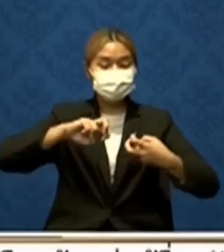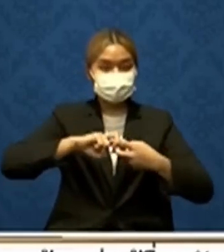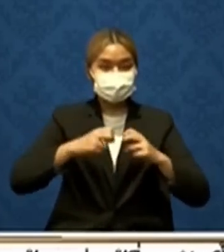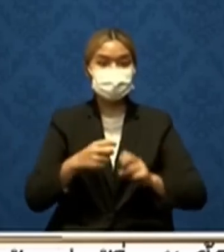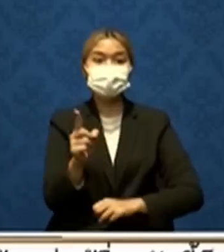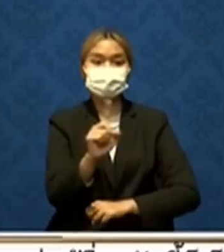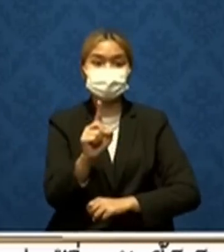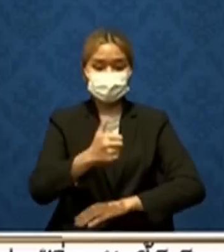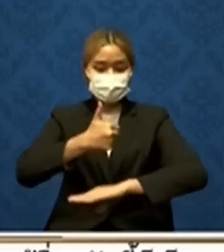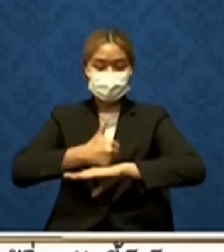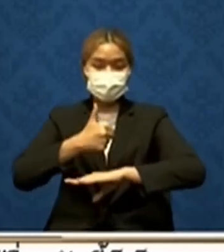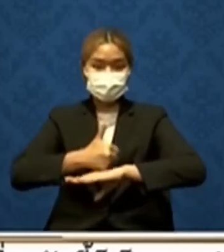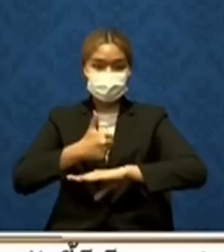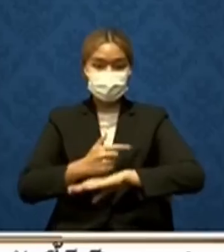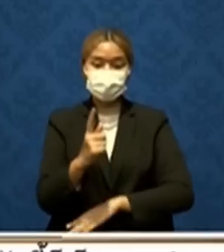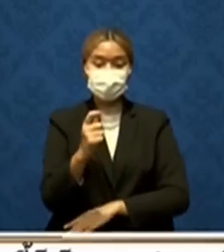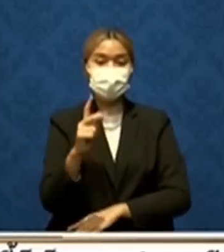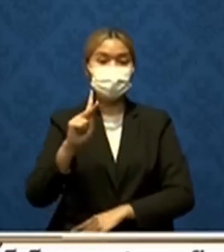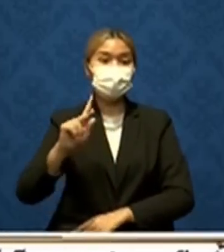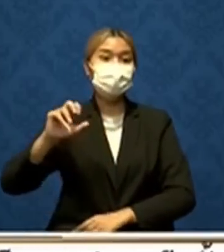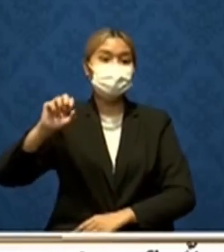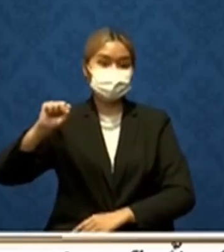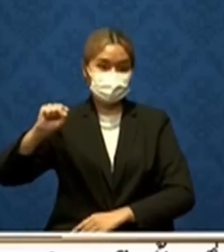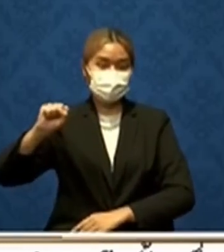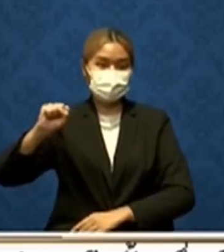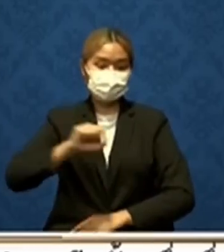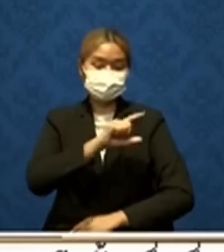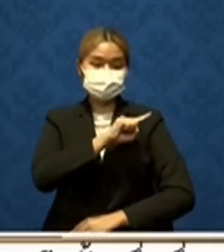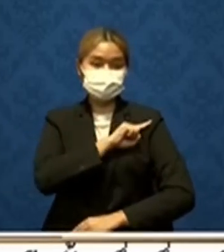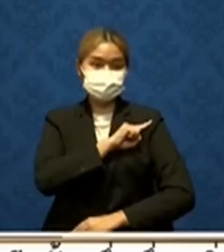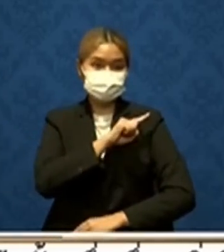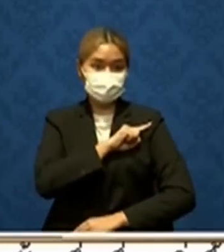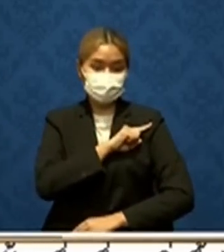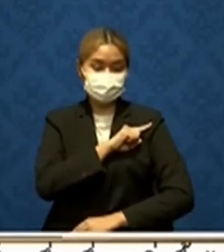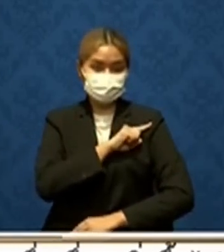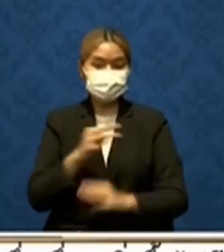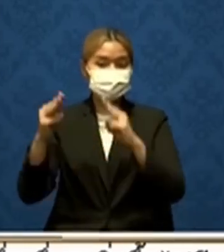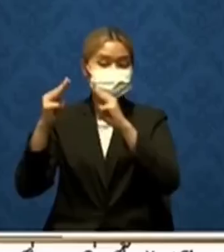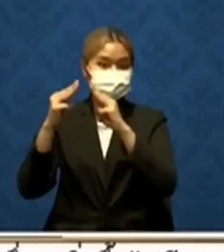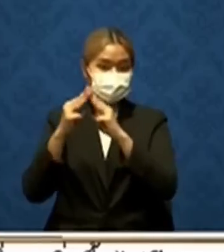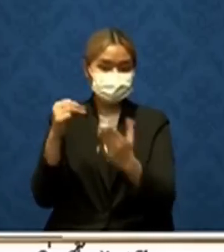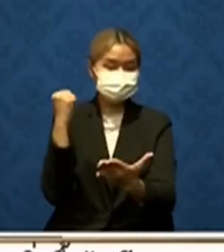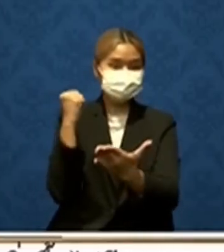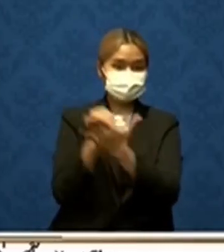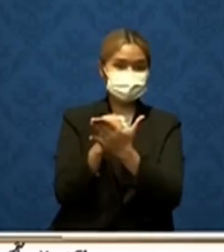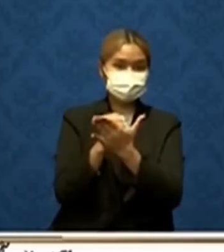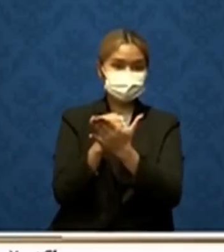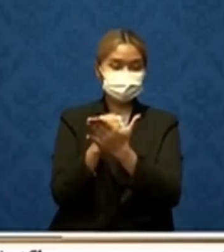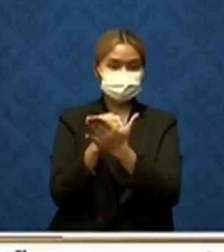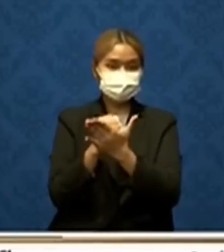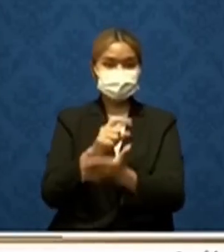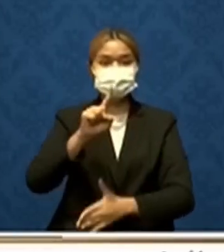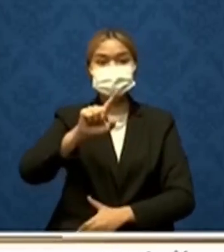การออกออสเอาไปทำสัญญาขายถุงมือยางแสน 20,000